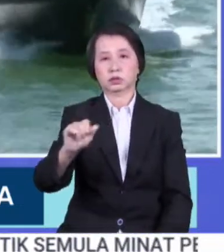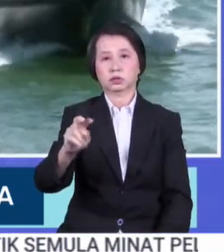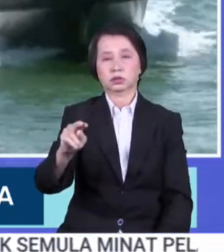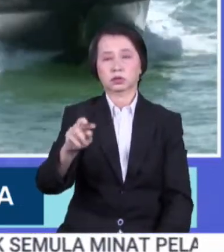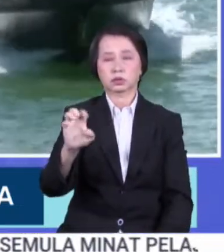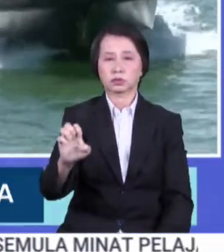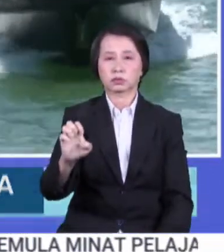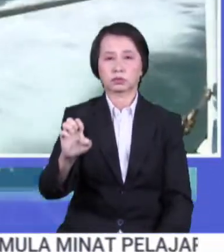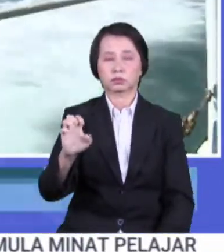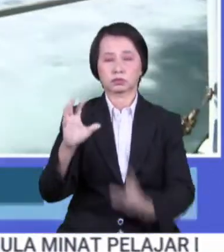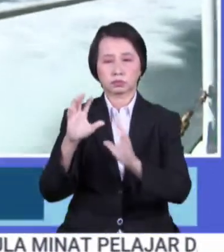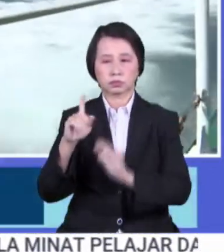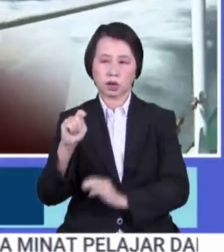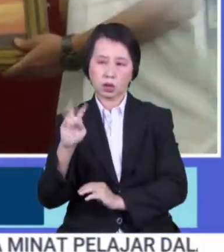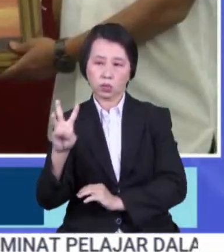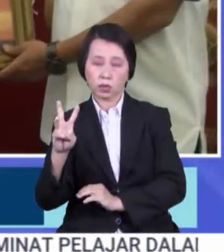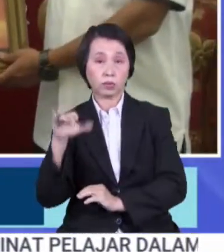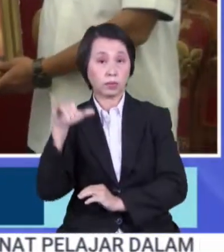semalam.